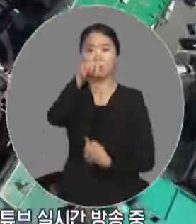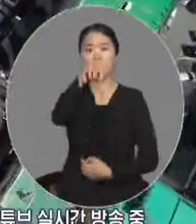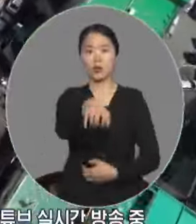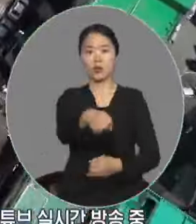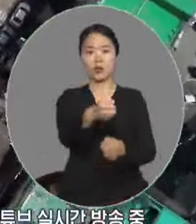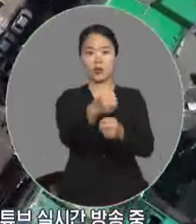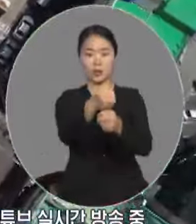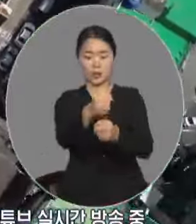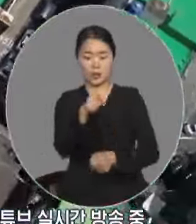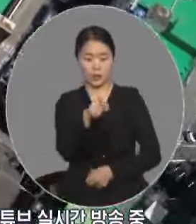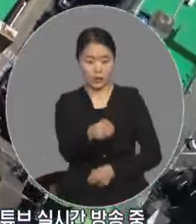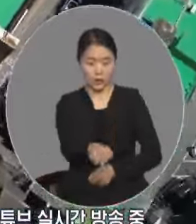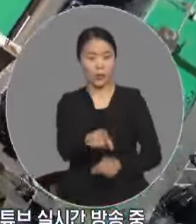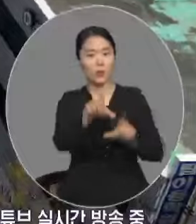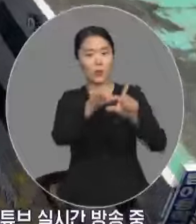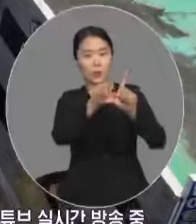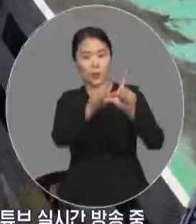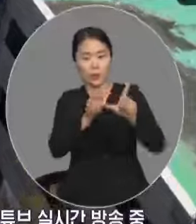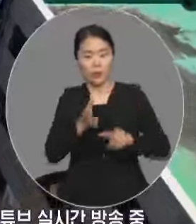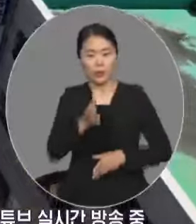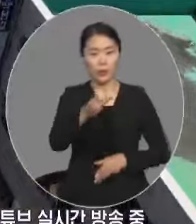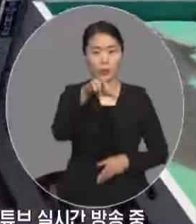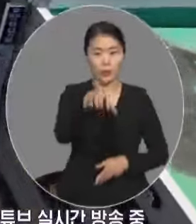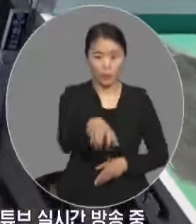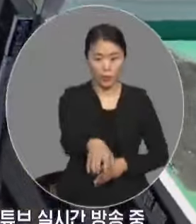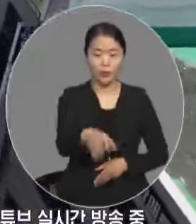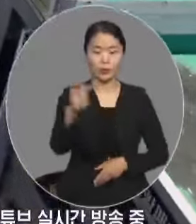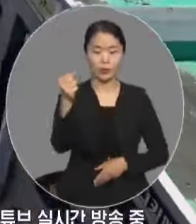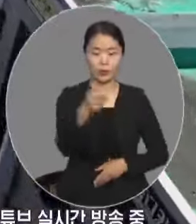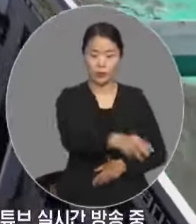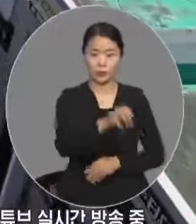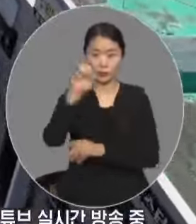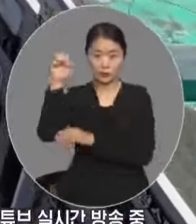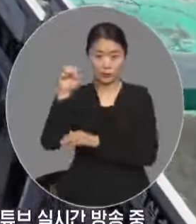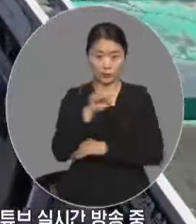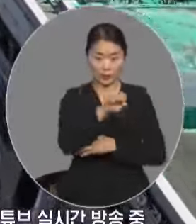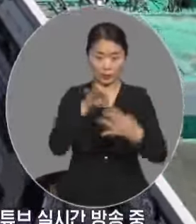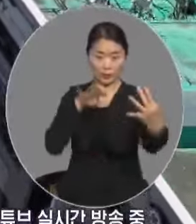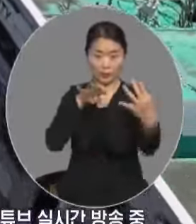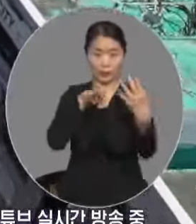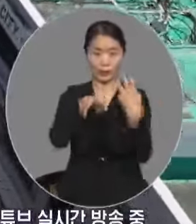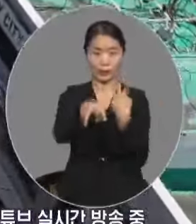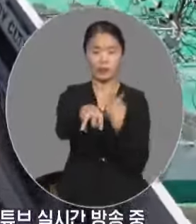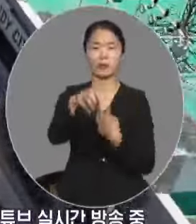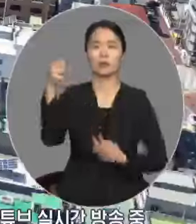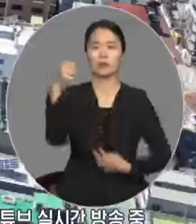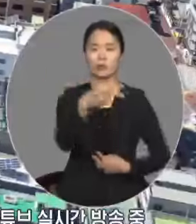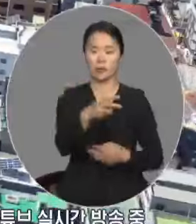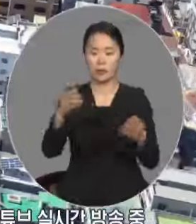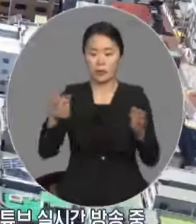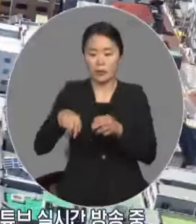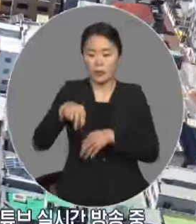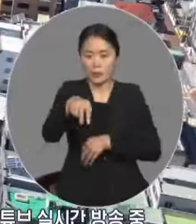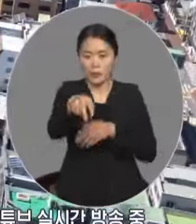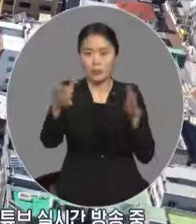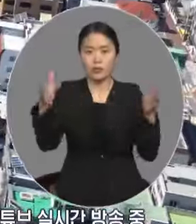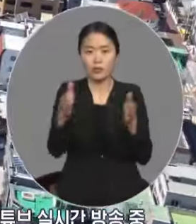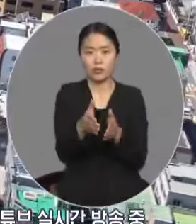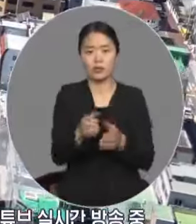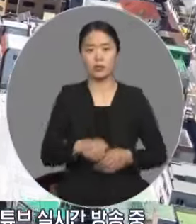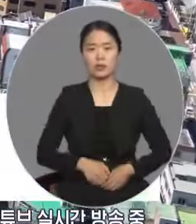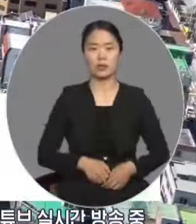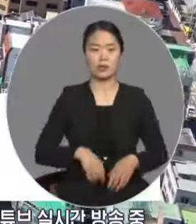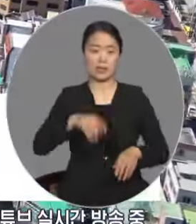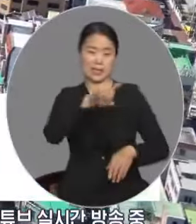일부 전용 차선 등 편도 기준 1개 차로가 줄어들고 보도폭이 축소될 예정입니다. 울산시는 가장